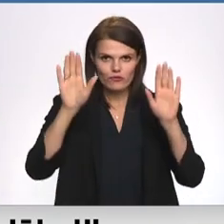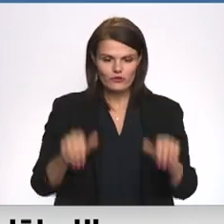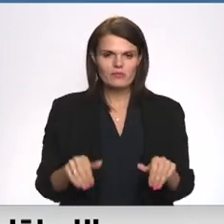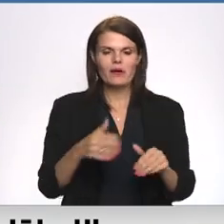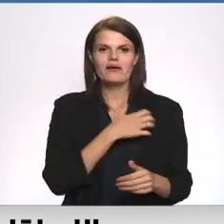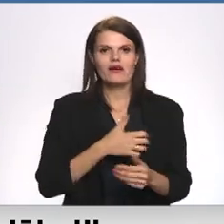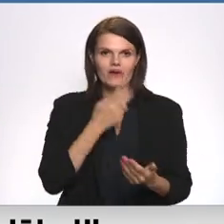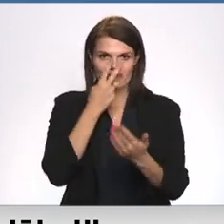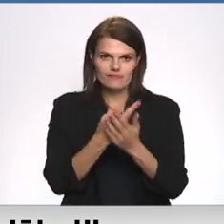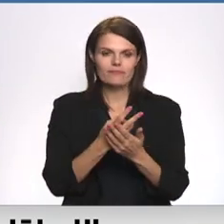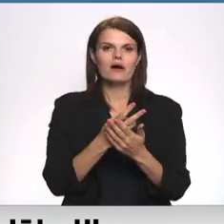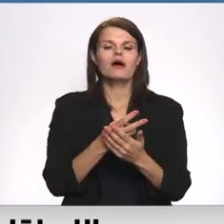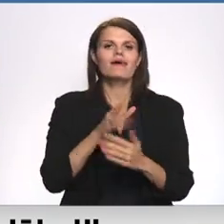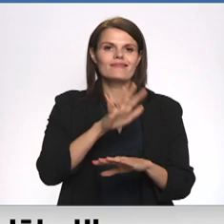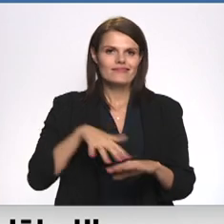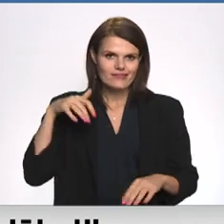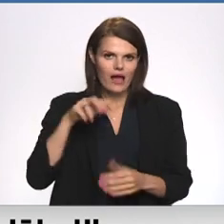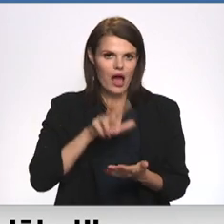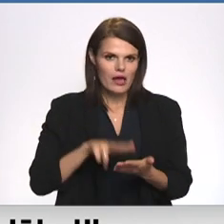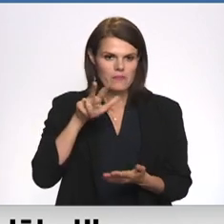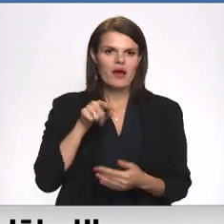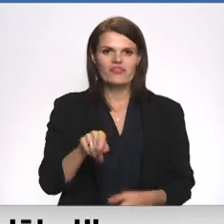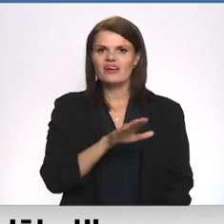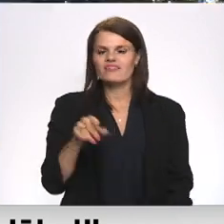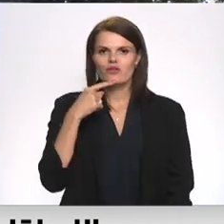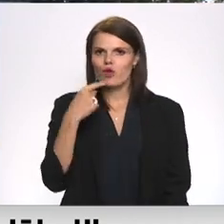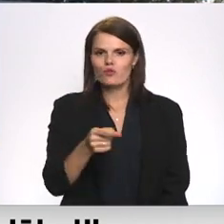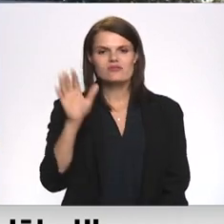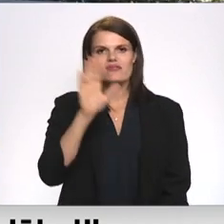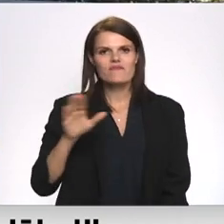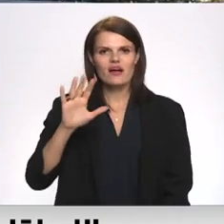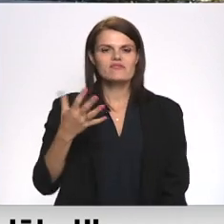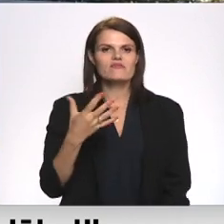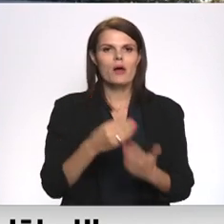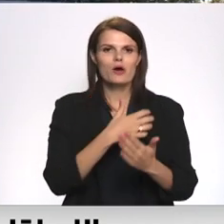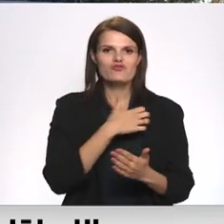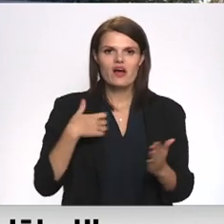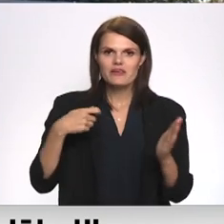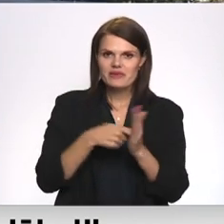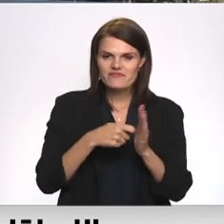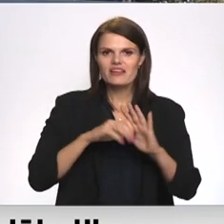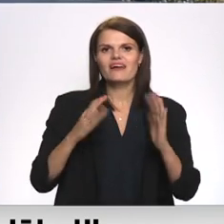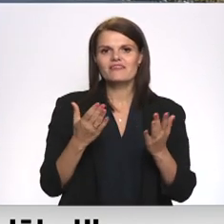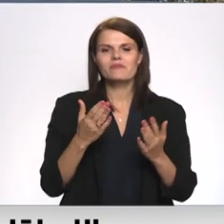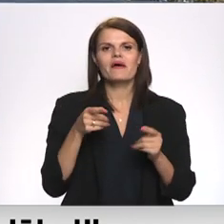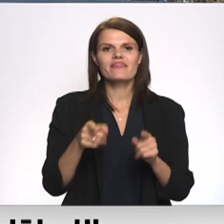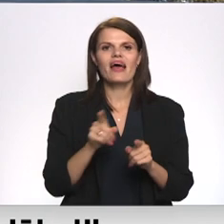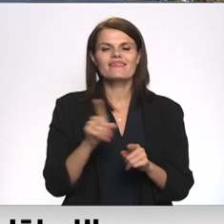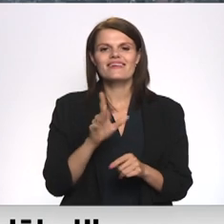Saeimā. Jāpiebilst gan, ka memoriāla likums nenosaka valsts vai pašvaldības finansējumu memoriālam, bet tikai iespēja